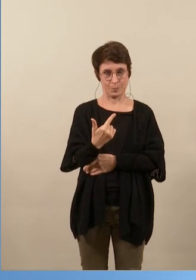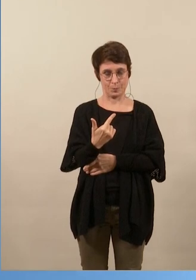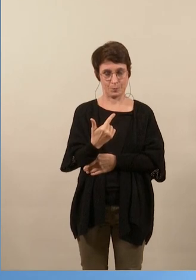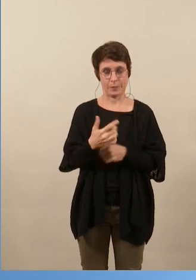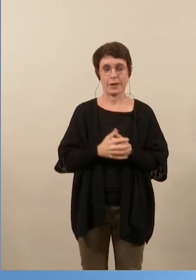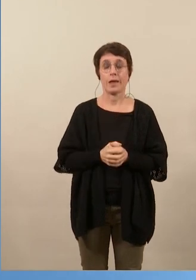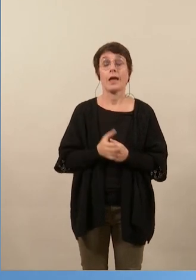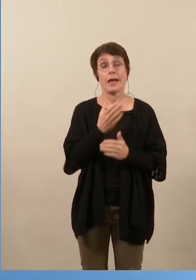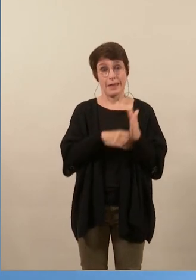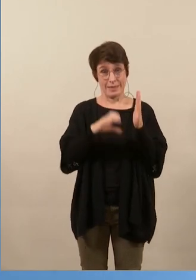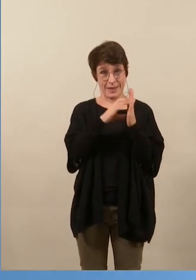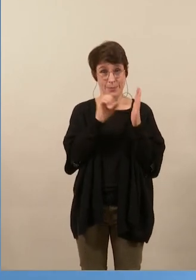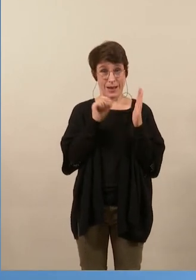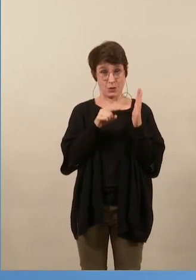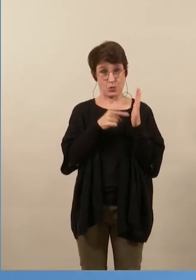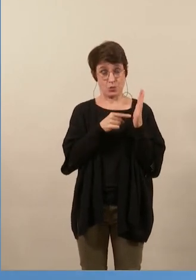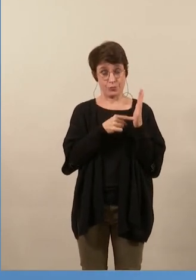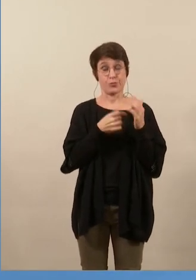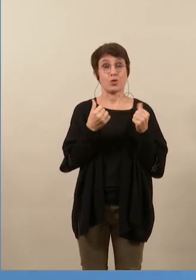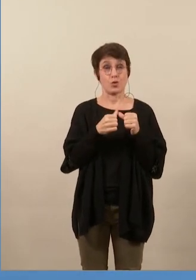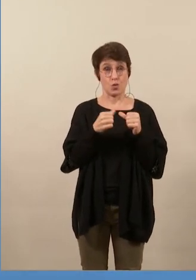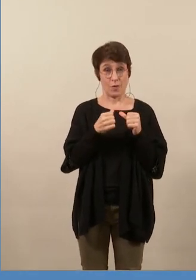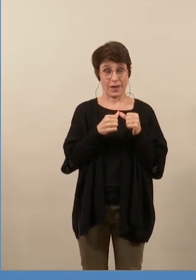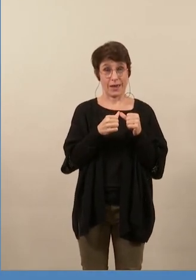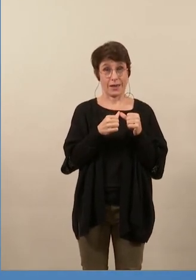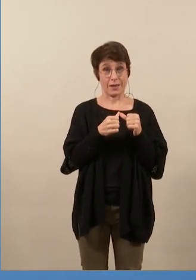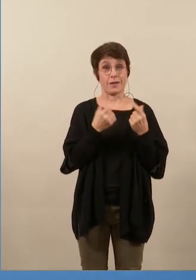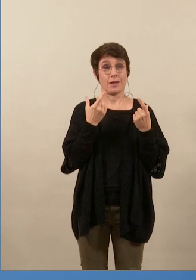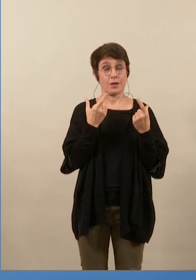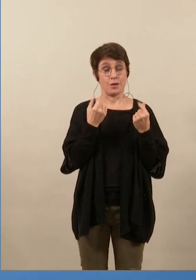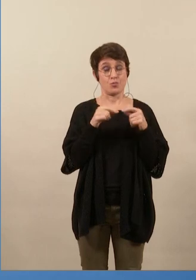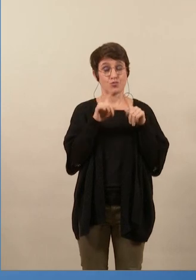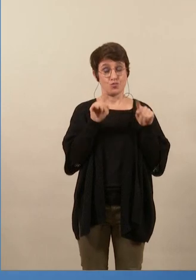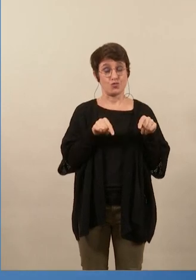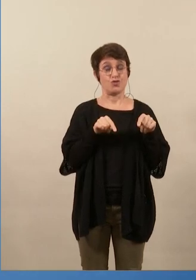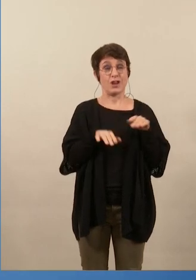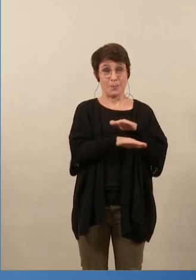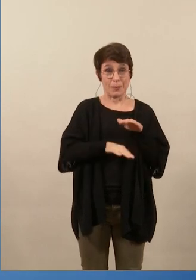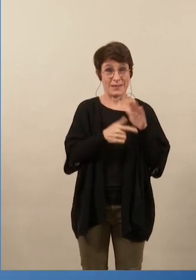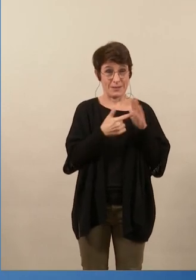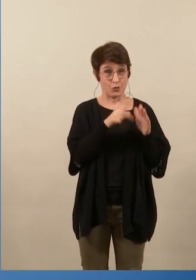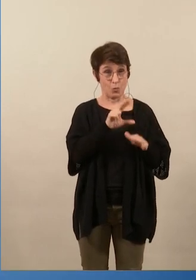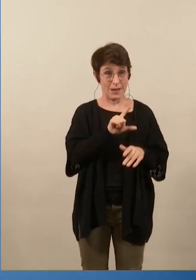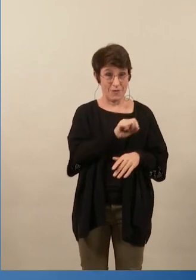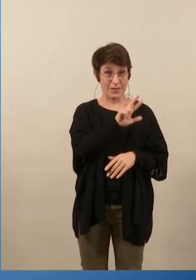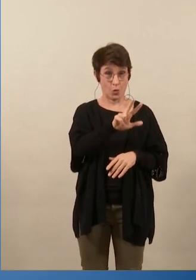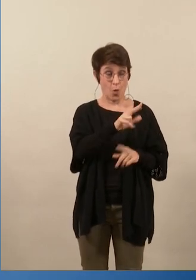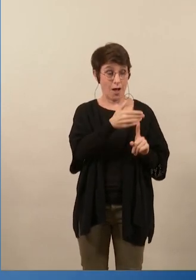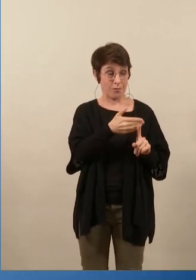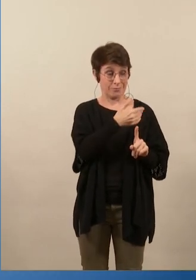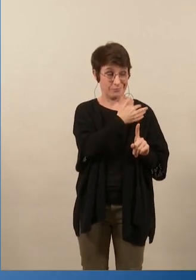délibération nous effectuons des modifications de crédit ouvert au budget primitif 2023 le 13 mars